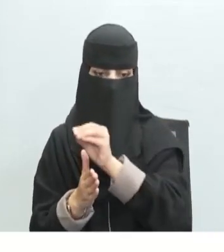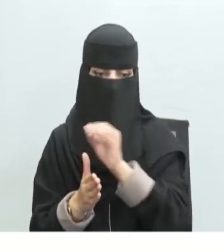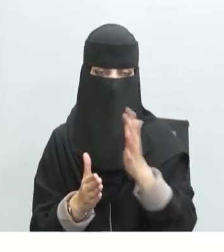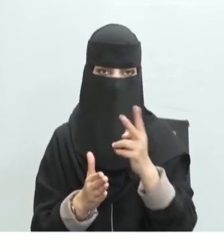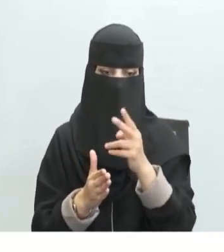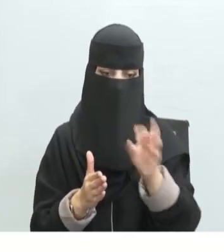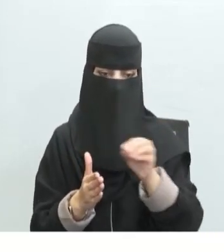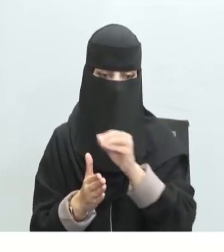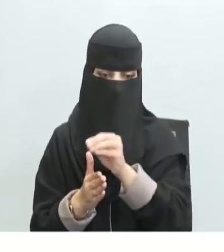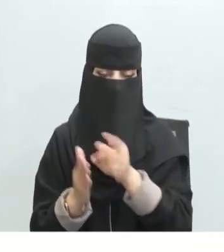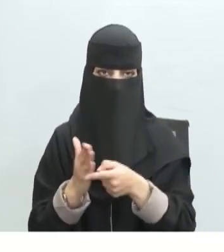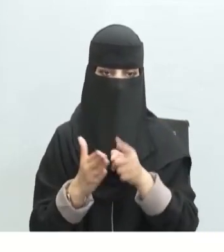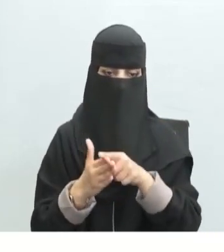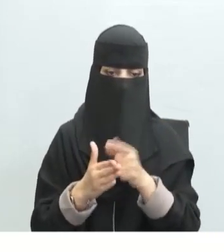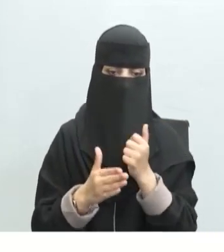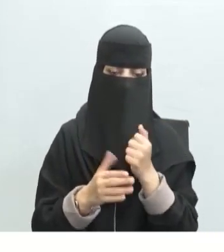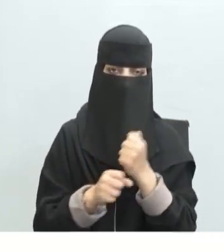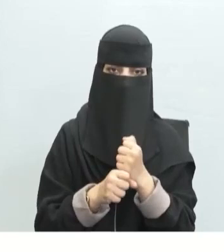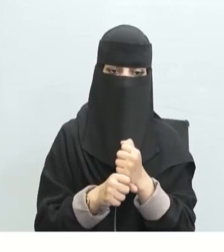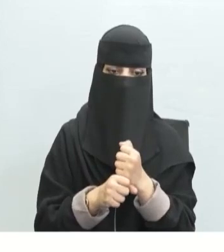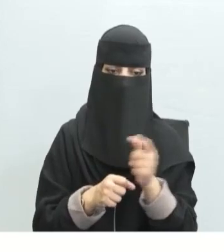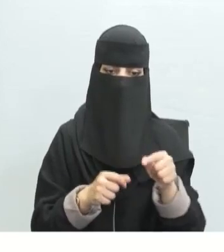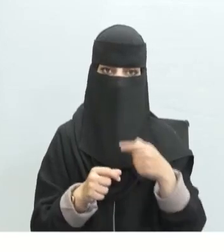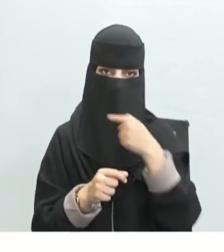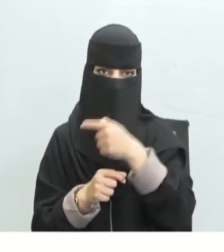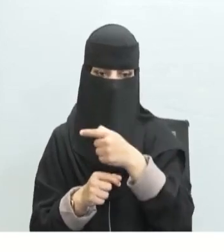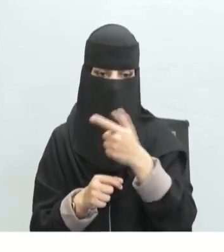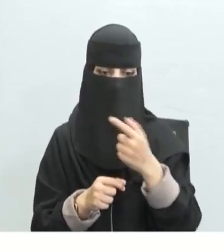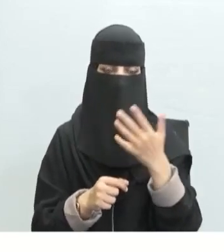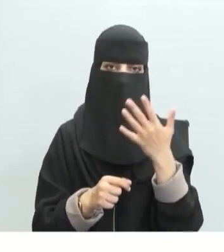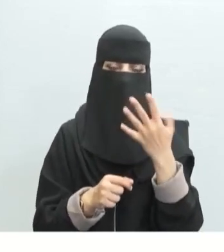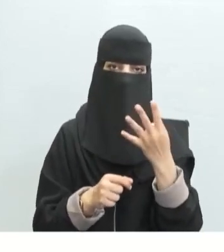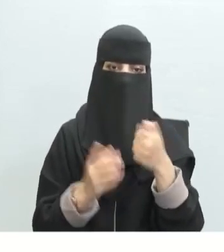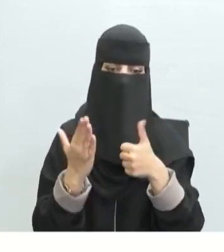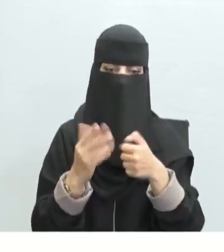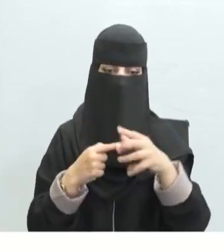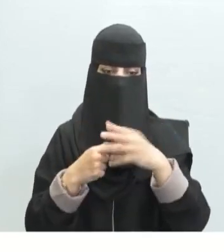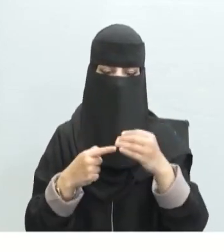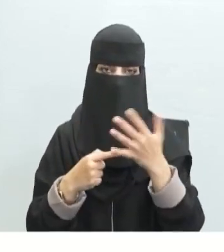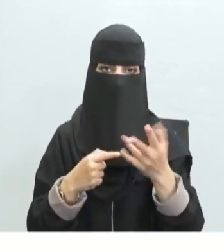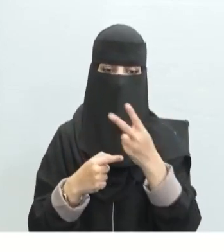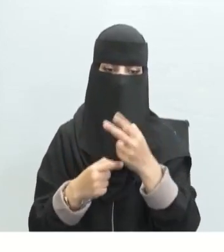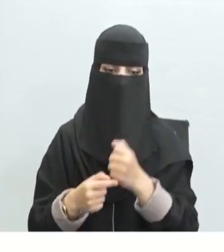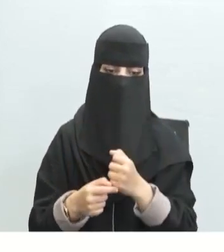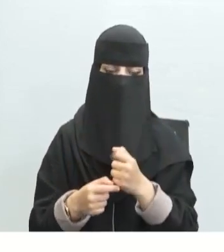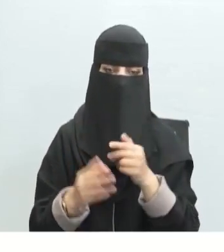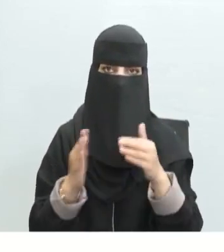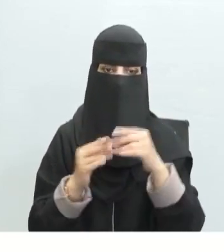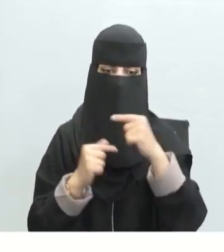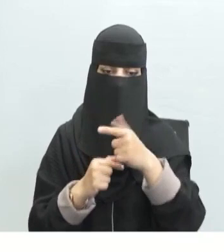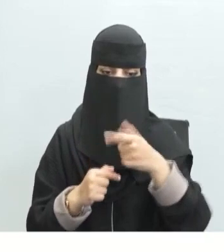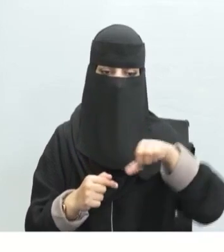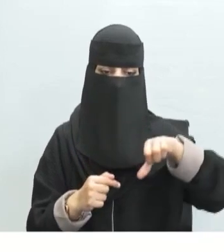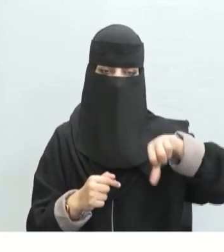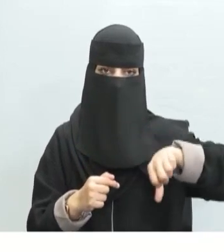الثاني وبالتالي بنقلها بالسالب تصير 64 ناقص 25 حيطلع